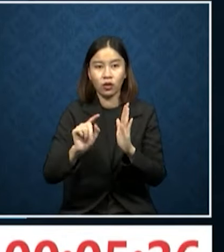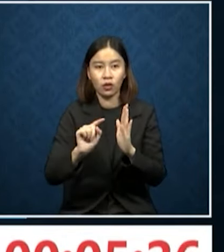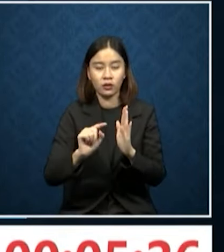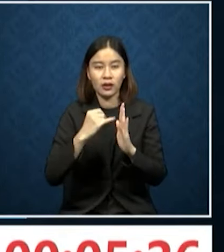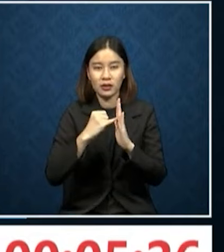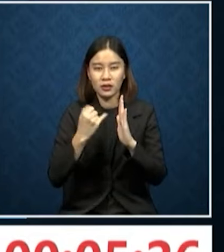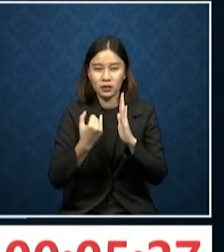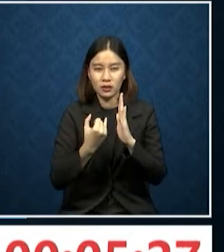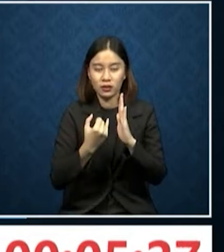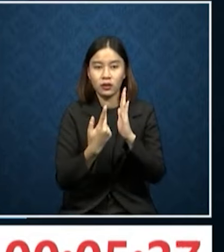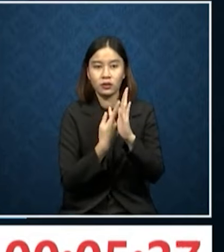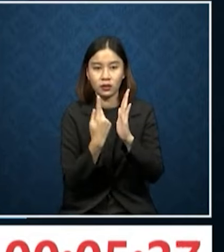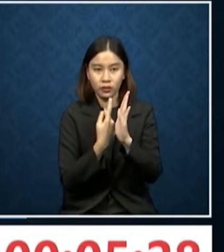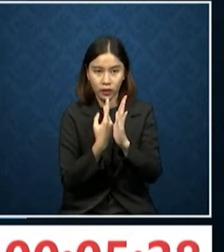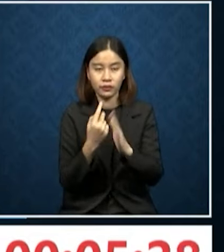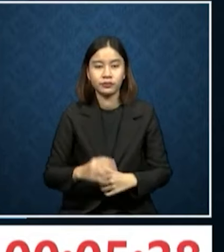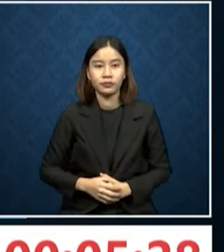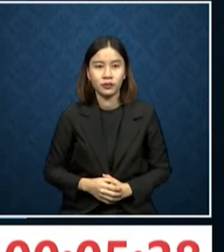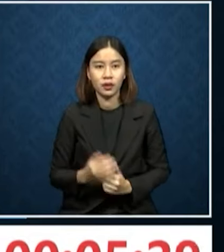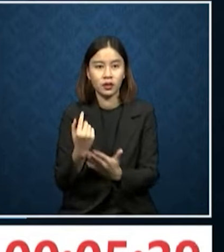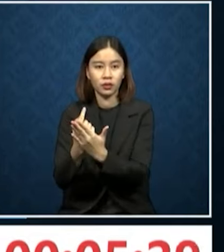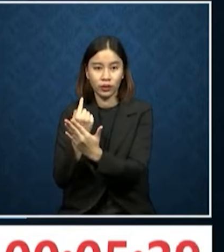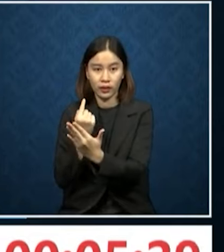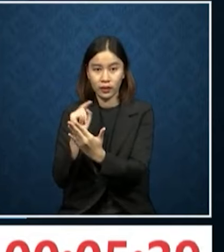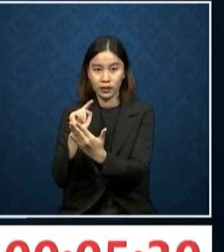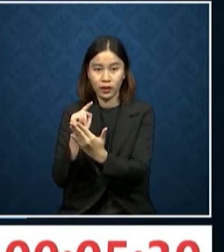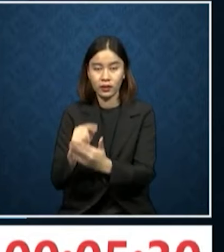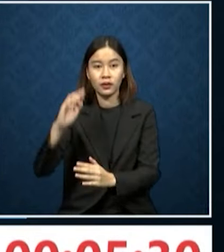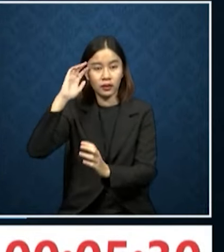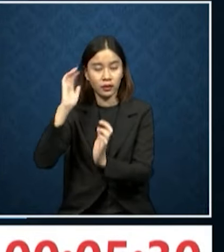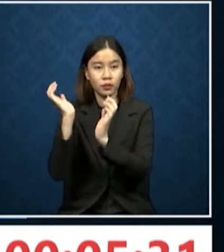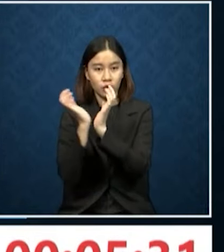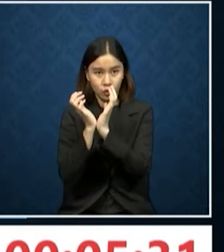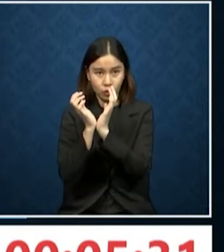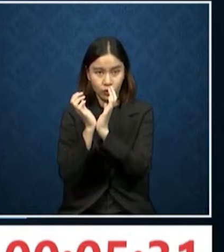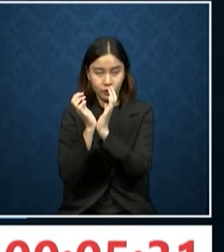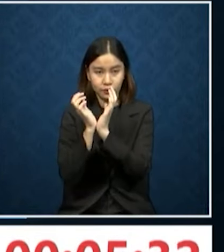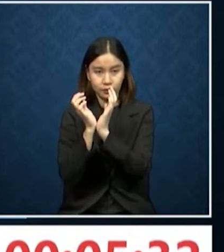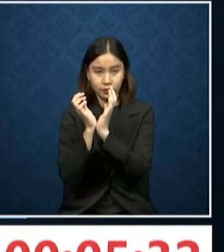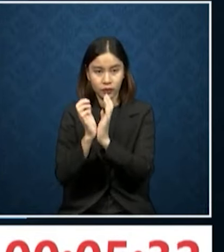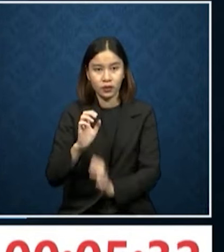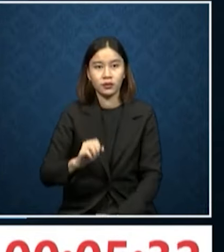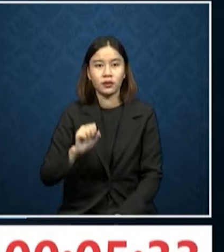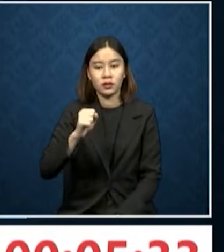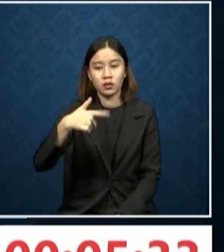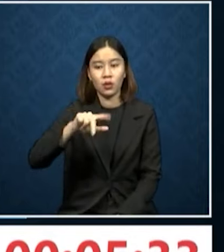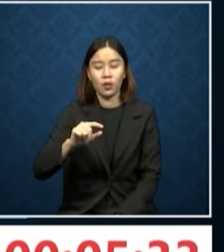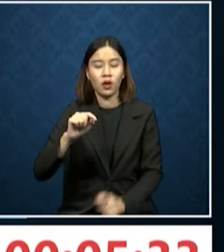จังหวัดกาญจนบุรีมีตัวแทนจากตำรวจจากสภ.สังข